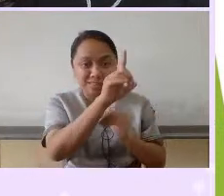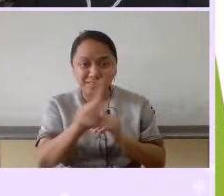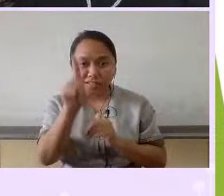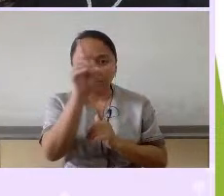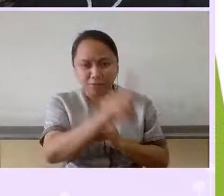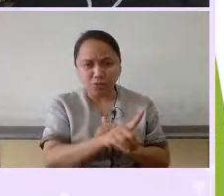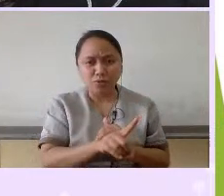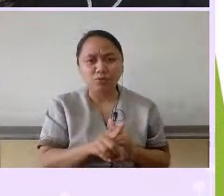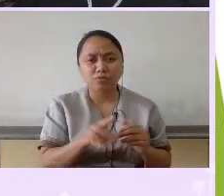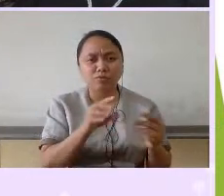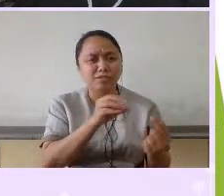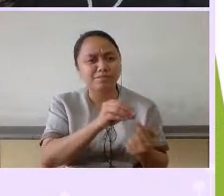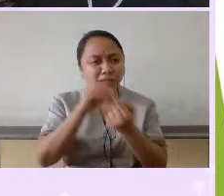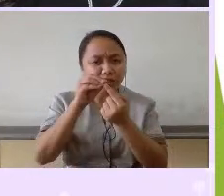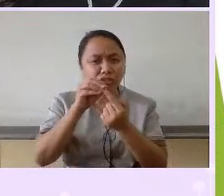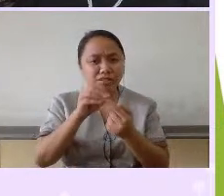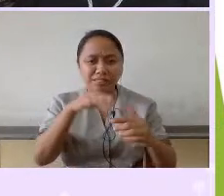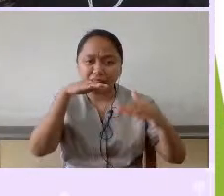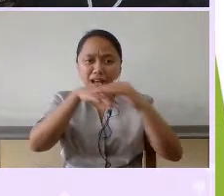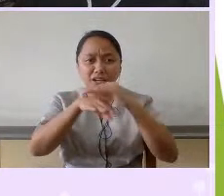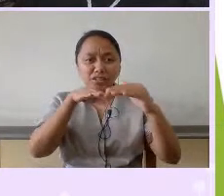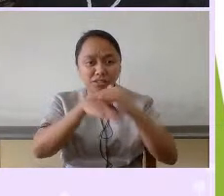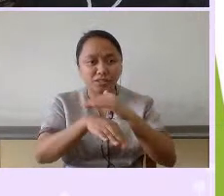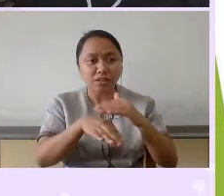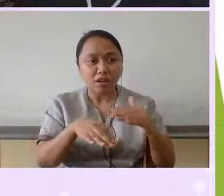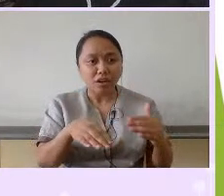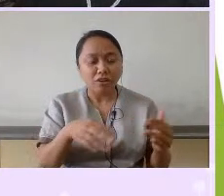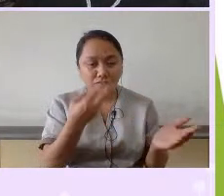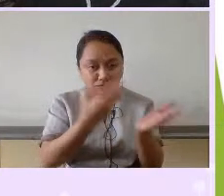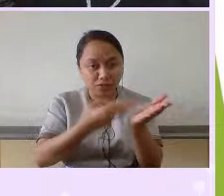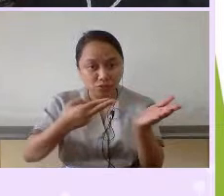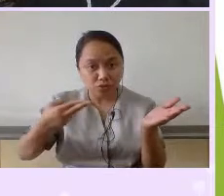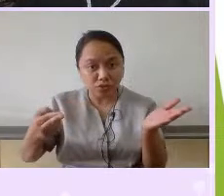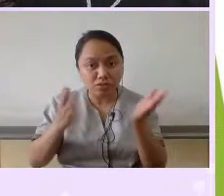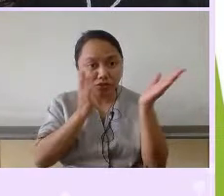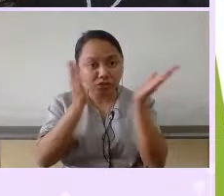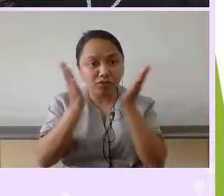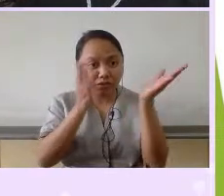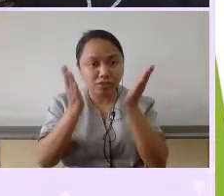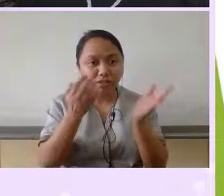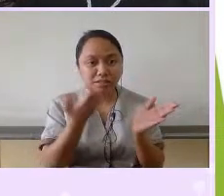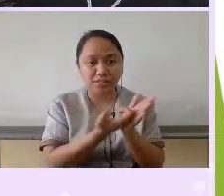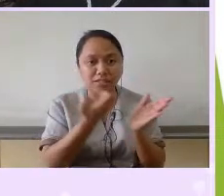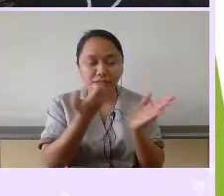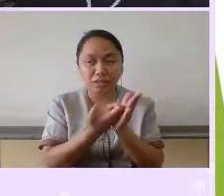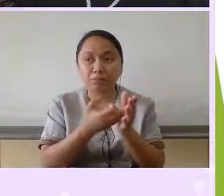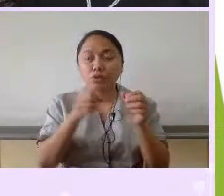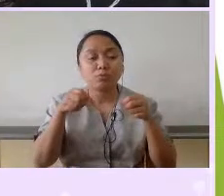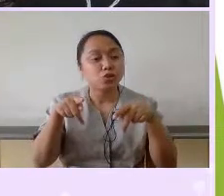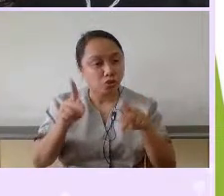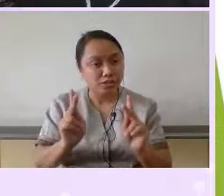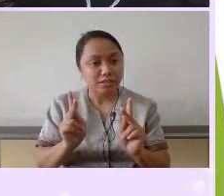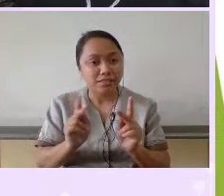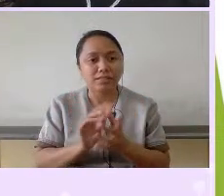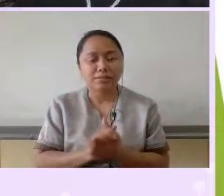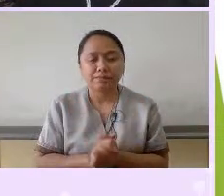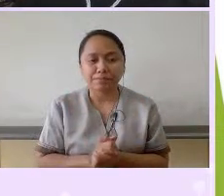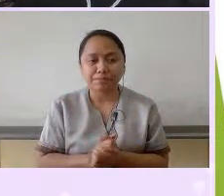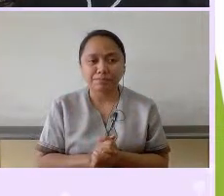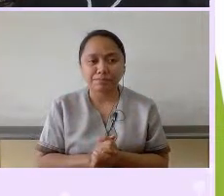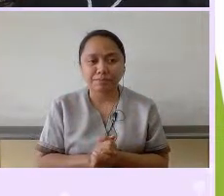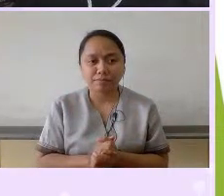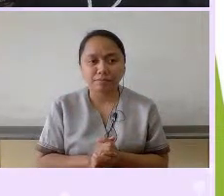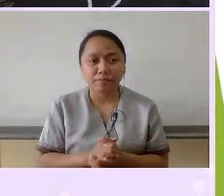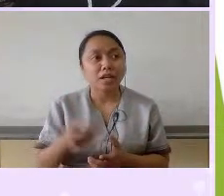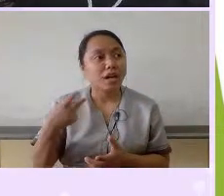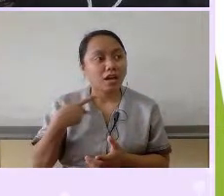particularly in their access to productive resources, services, and economic opportunities. So, yan po yung